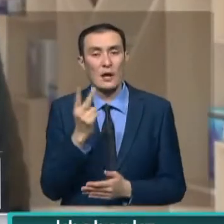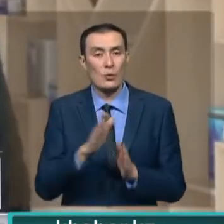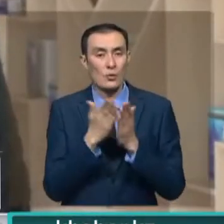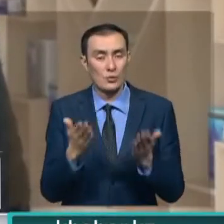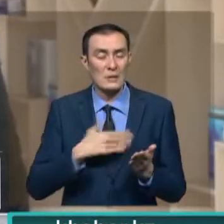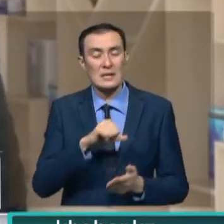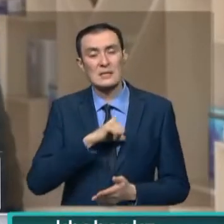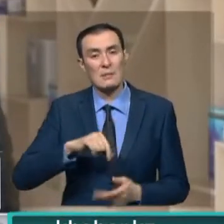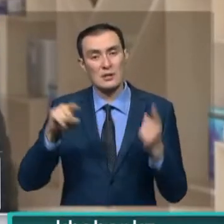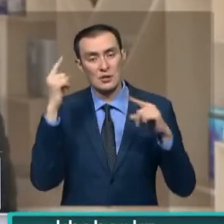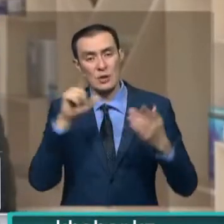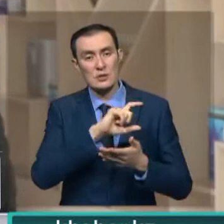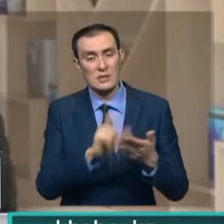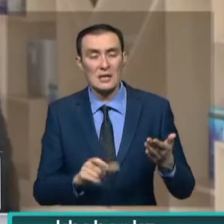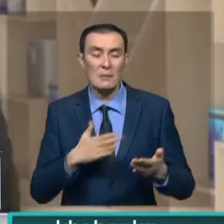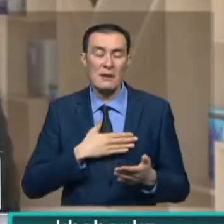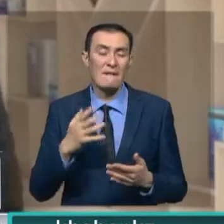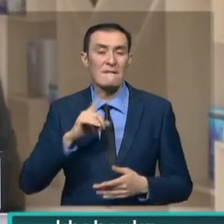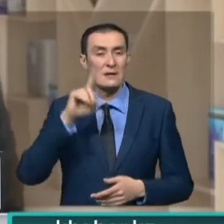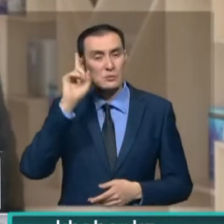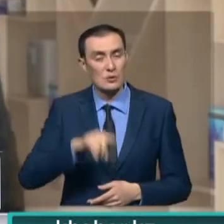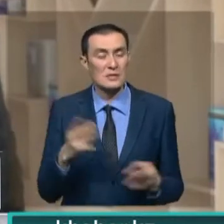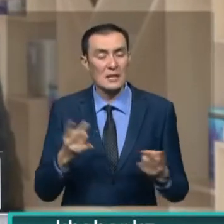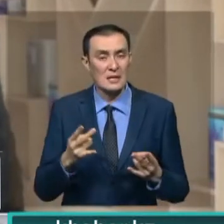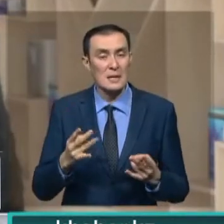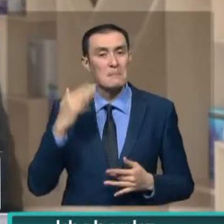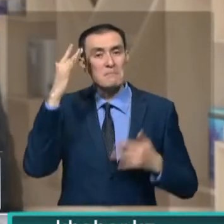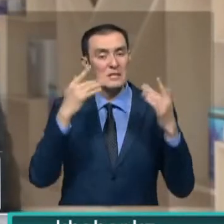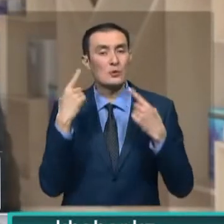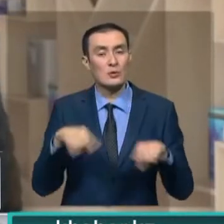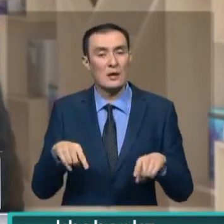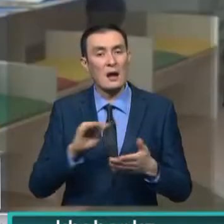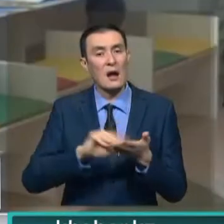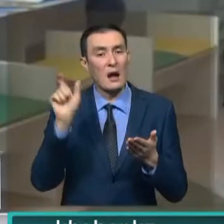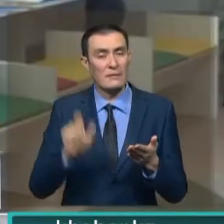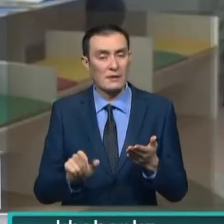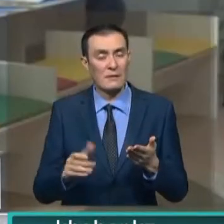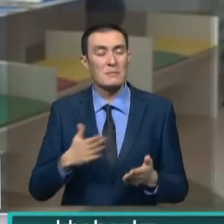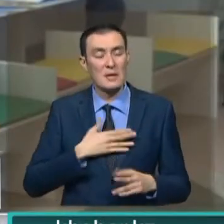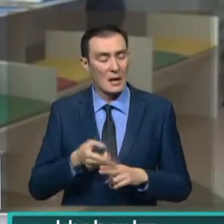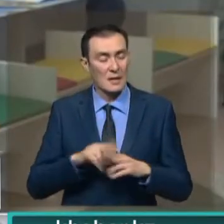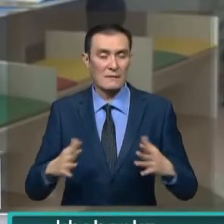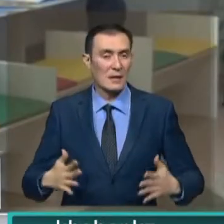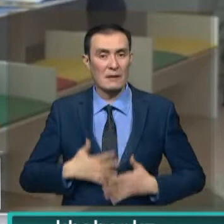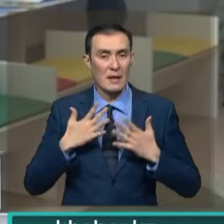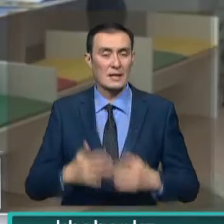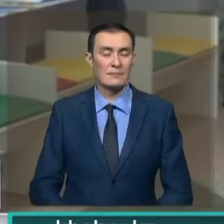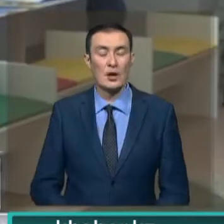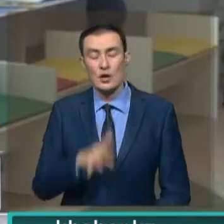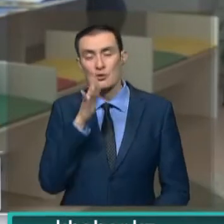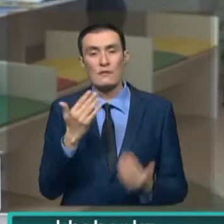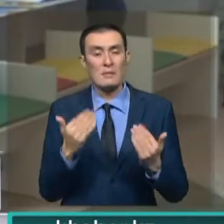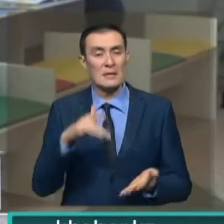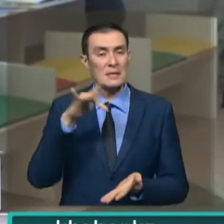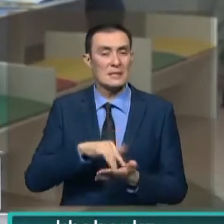я сама сочиняю стихи поэтому для меня важно знать мысли других авторов они меня вдохновляют современные центры